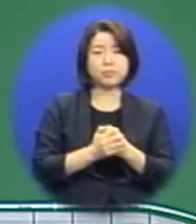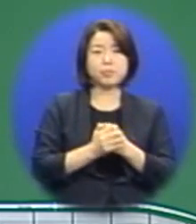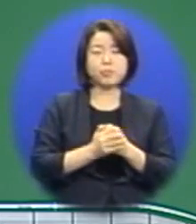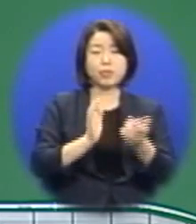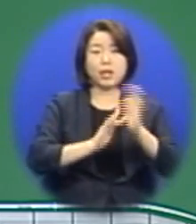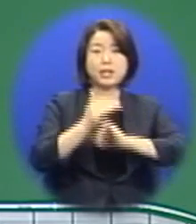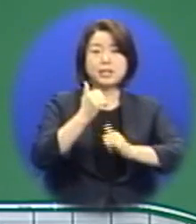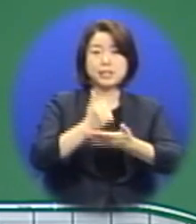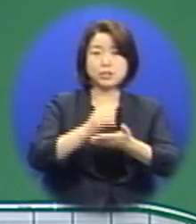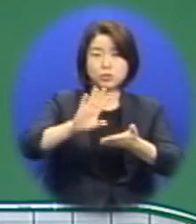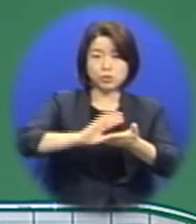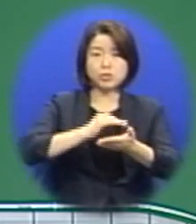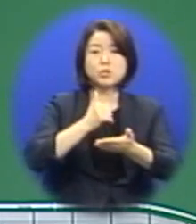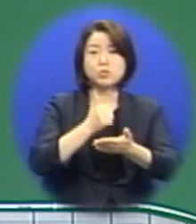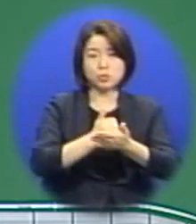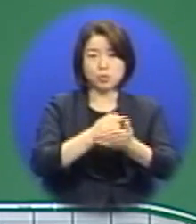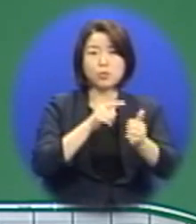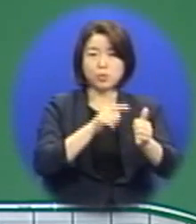예수 그리스도에게 있어요.